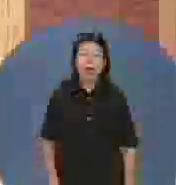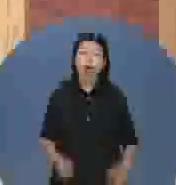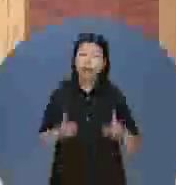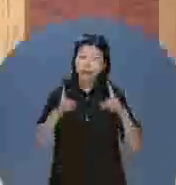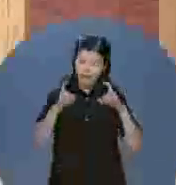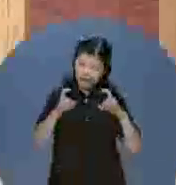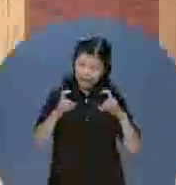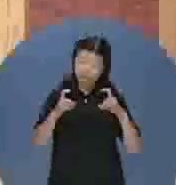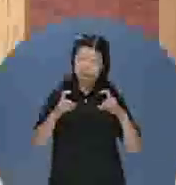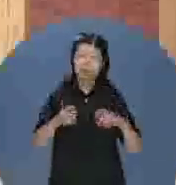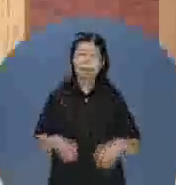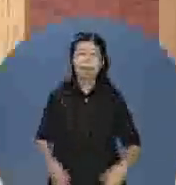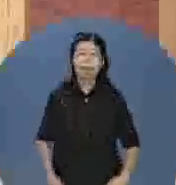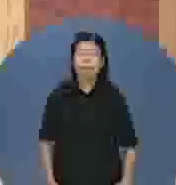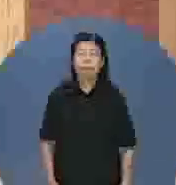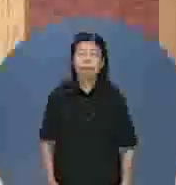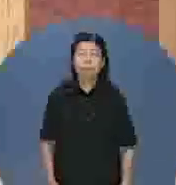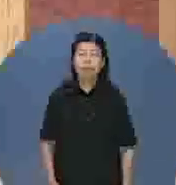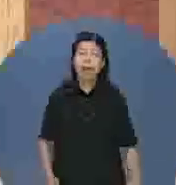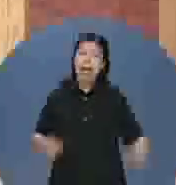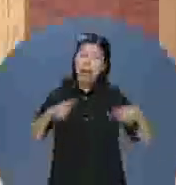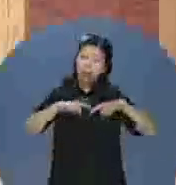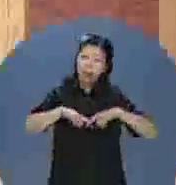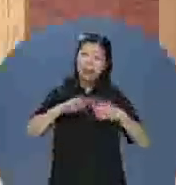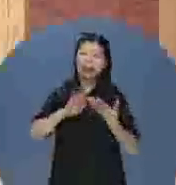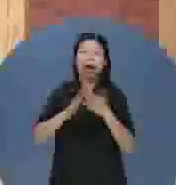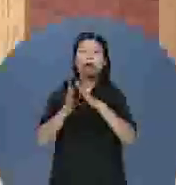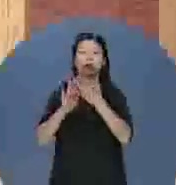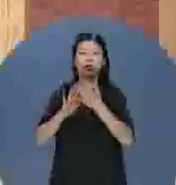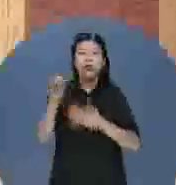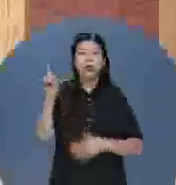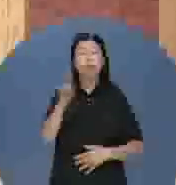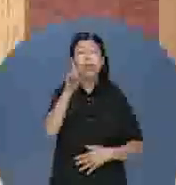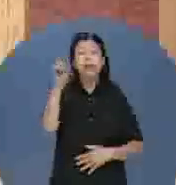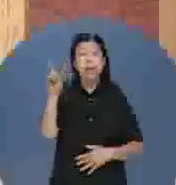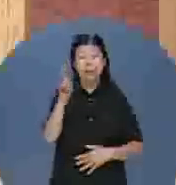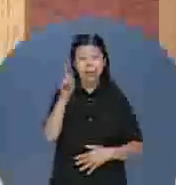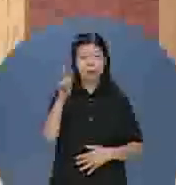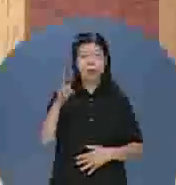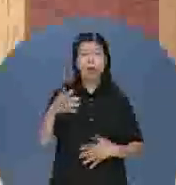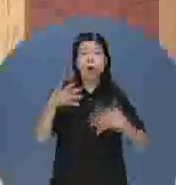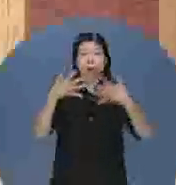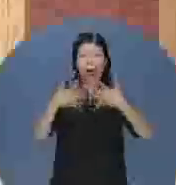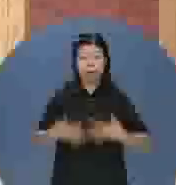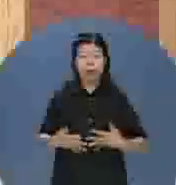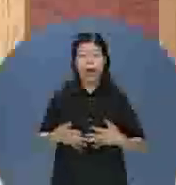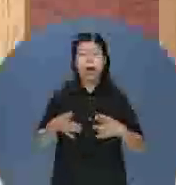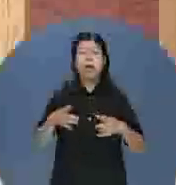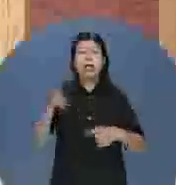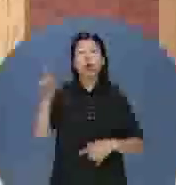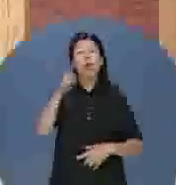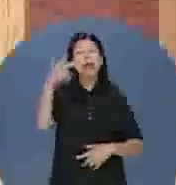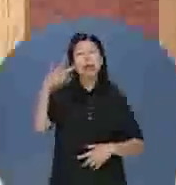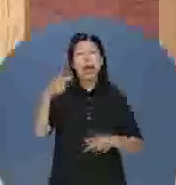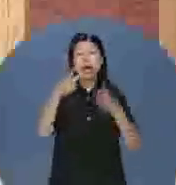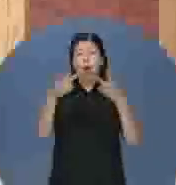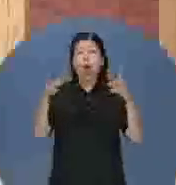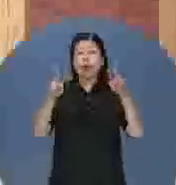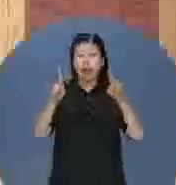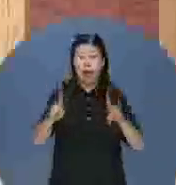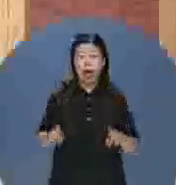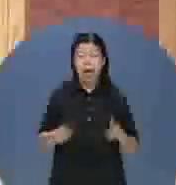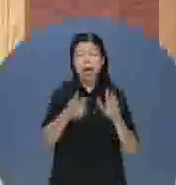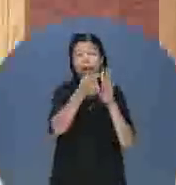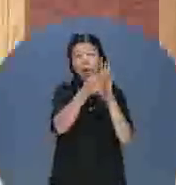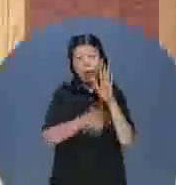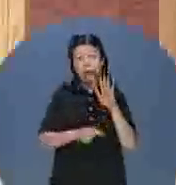こんにちは。ラブリータウン生駒の時間です。この番組は生駒市で行われた催し